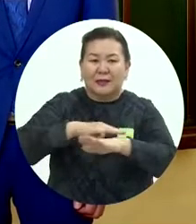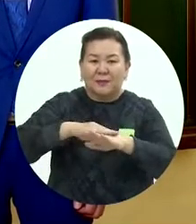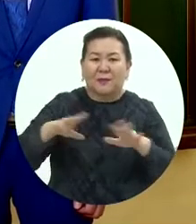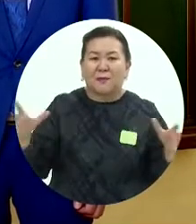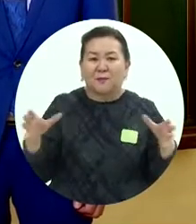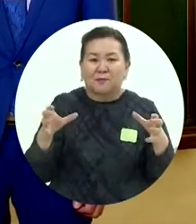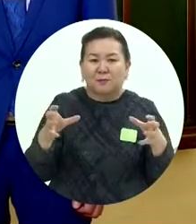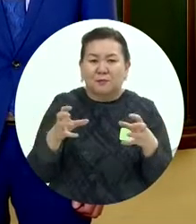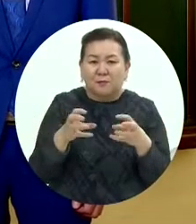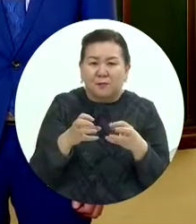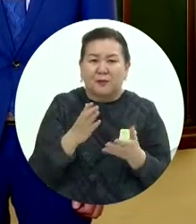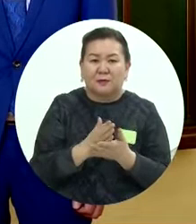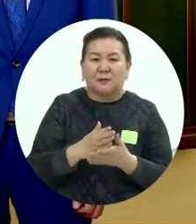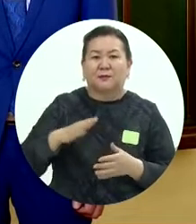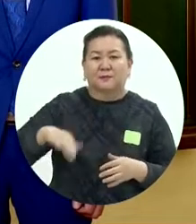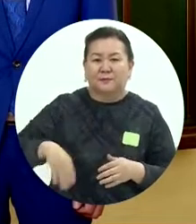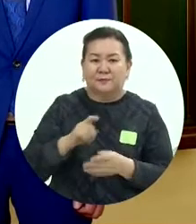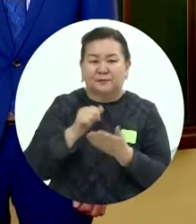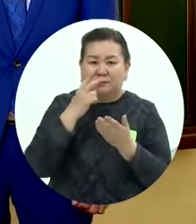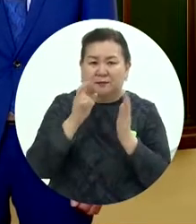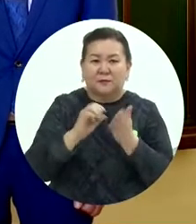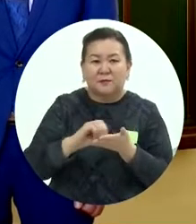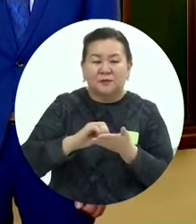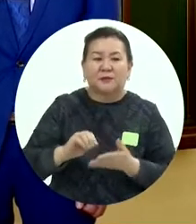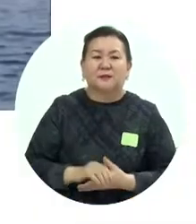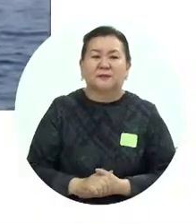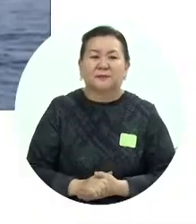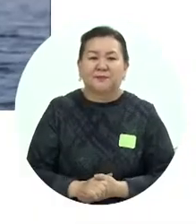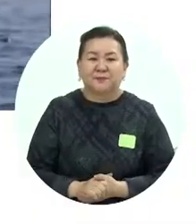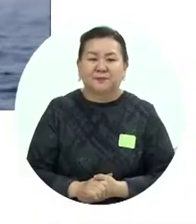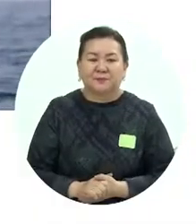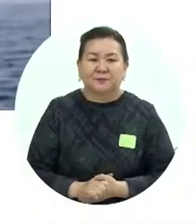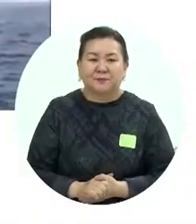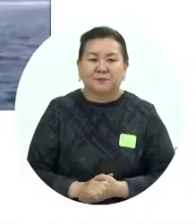ихээхэн багасж байгаа. За үүнийг дараах хэвлэлээс хараад тодруулцгаая.